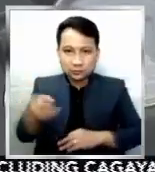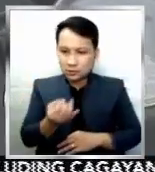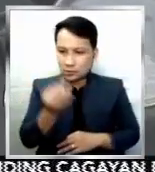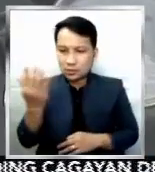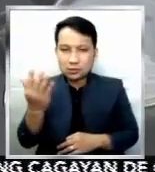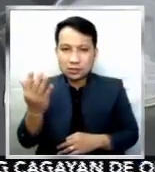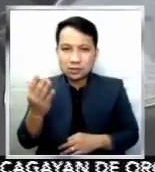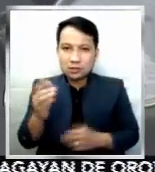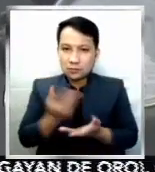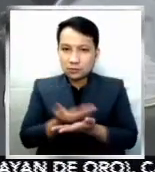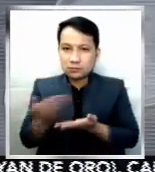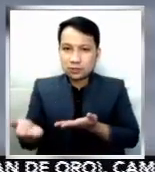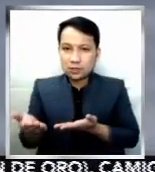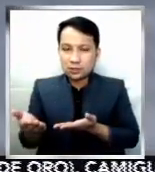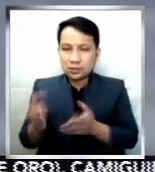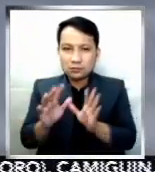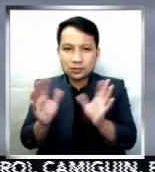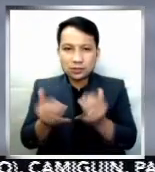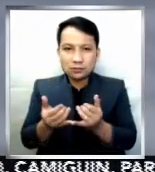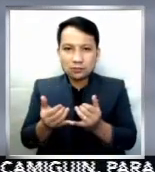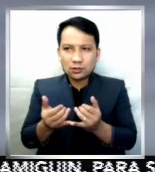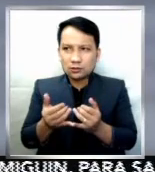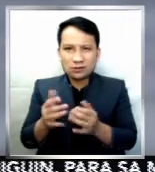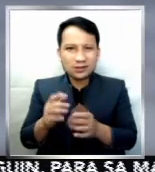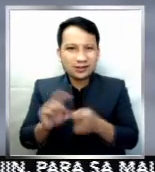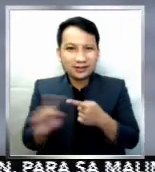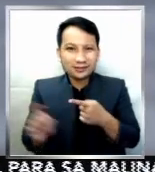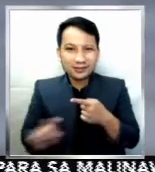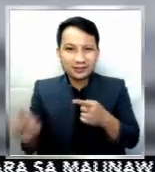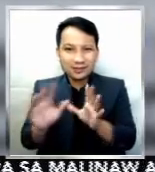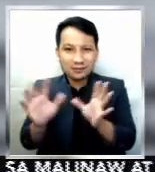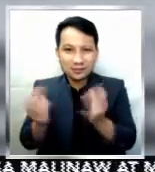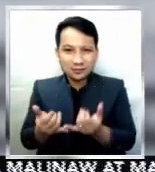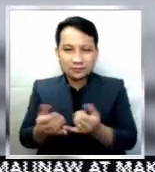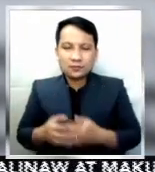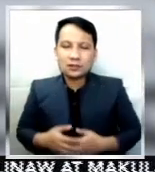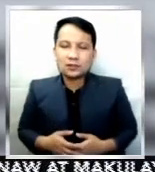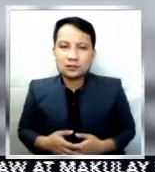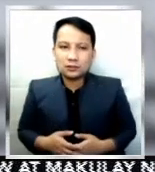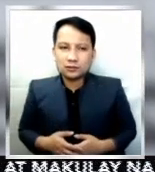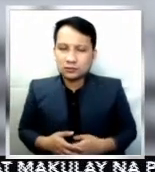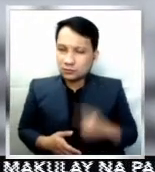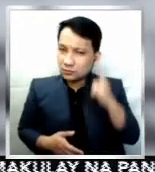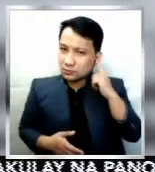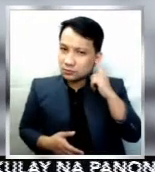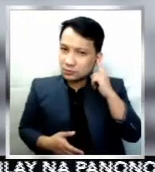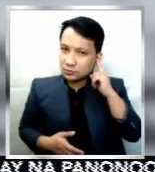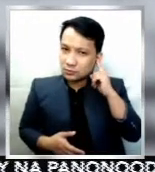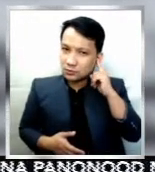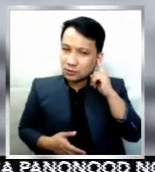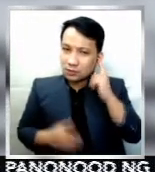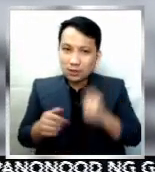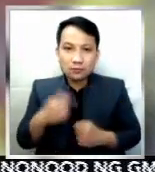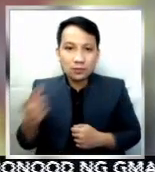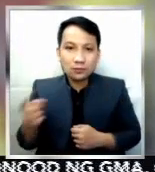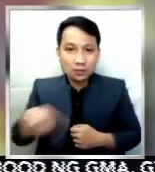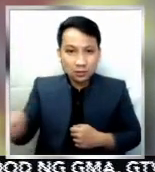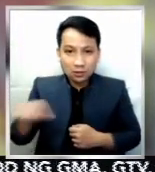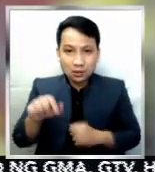ng electric co-op sa WESM. Malaki yung exposure namin doon sa WESM, yung spot market. Umaabot kami halos